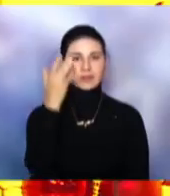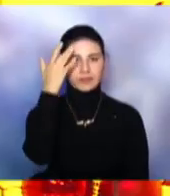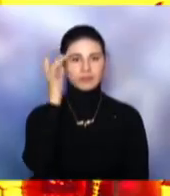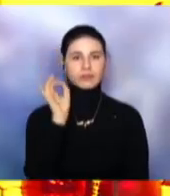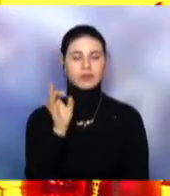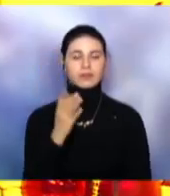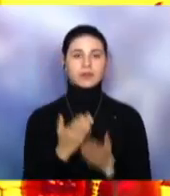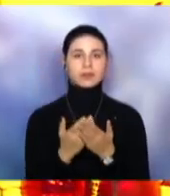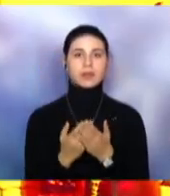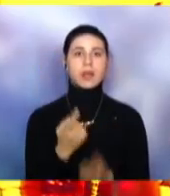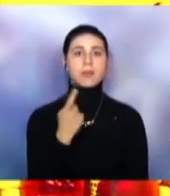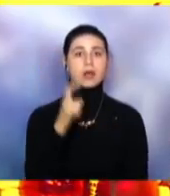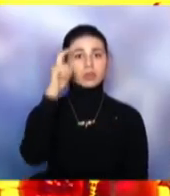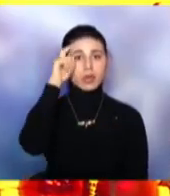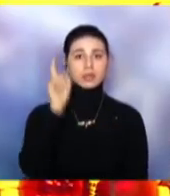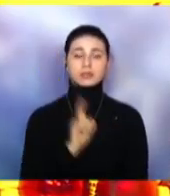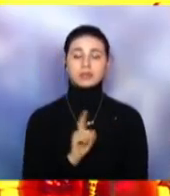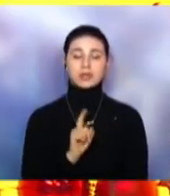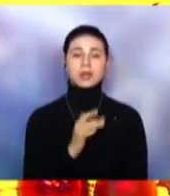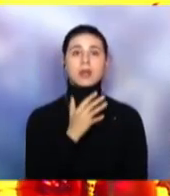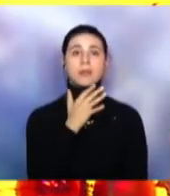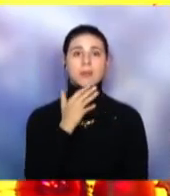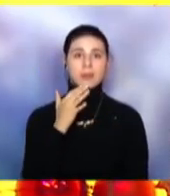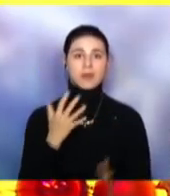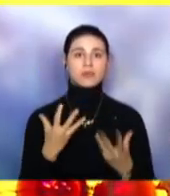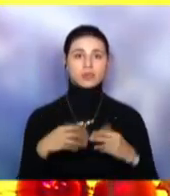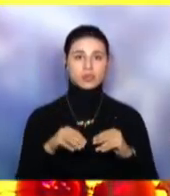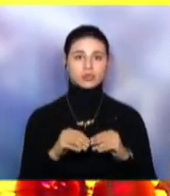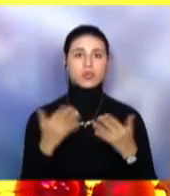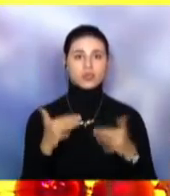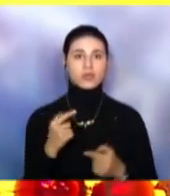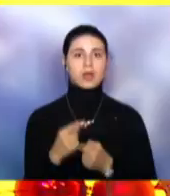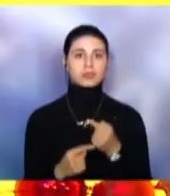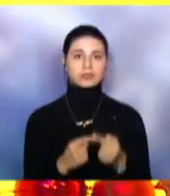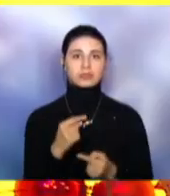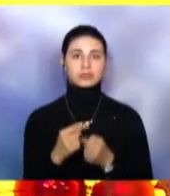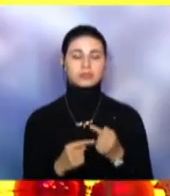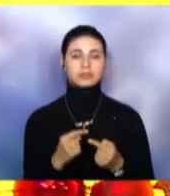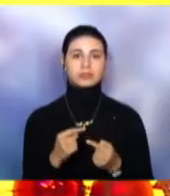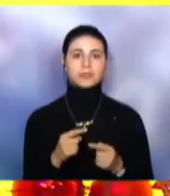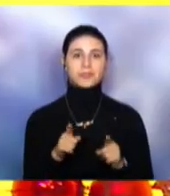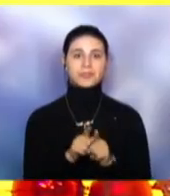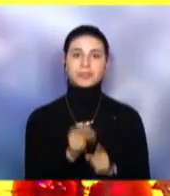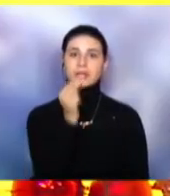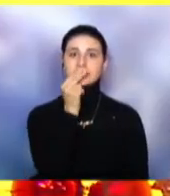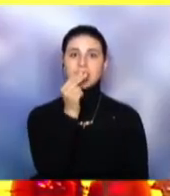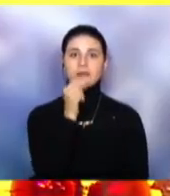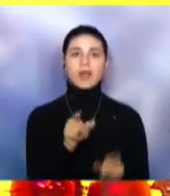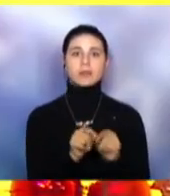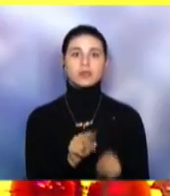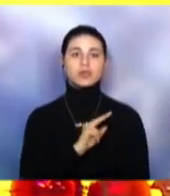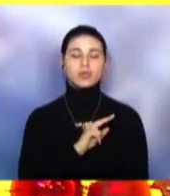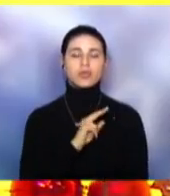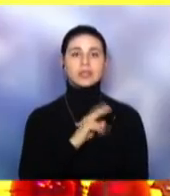მე სამწუხაროდ უნდა ვთქვა, რომ ბევრ ოჯახში დამკვიდრდა ტრადიცია, საკვებს აყოლებენ მინერალურ